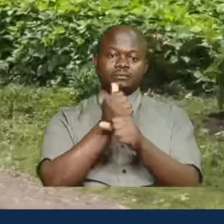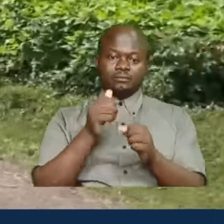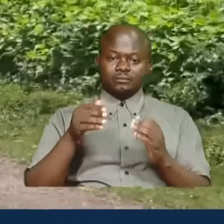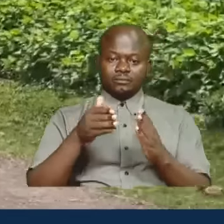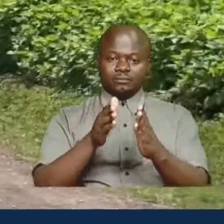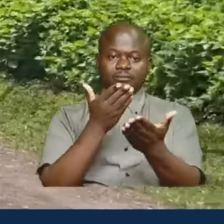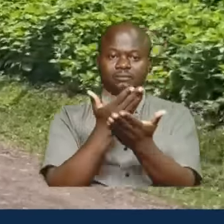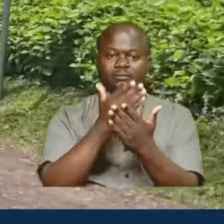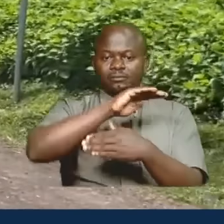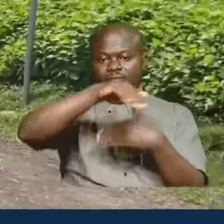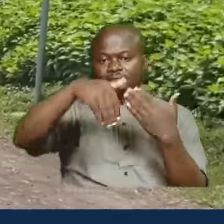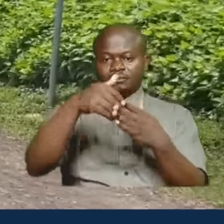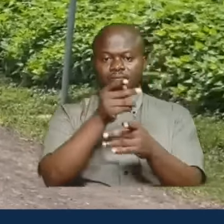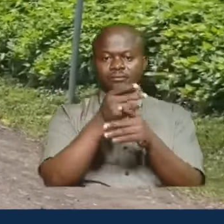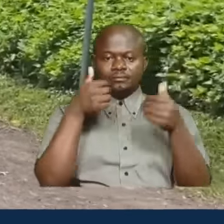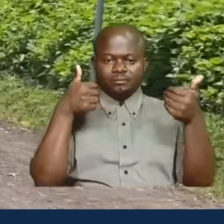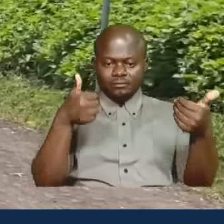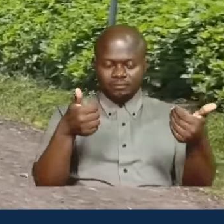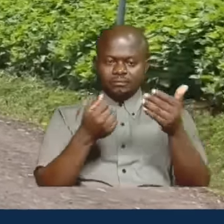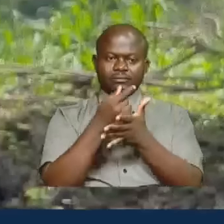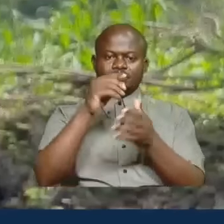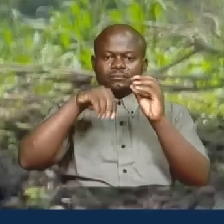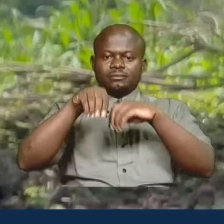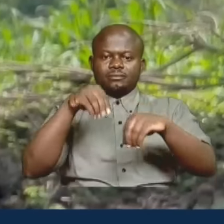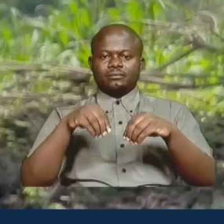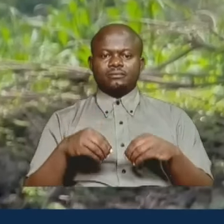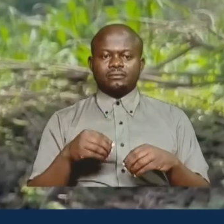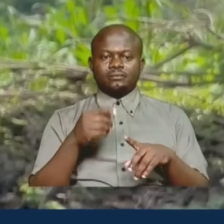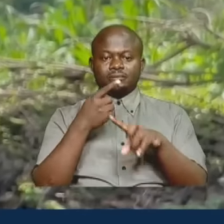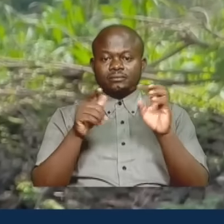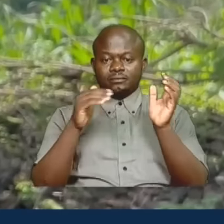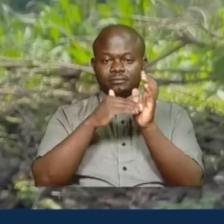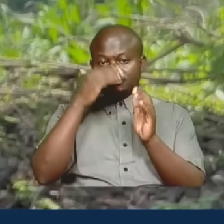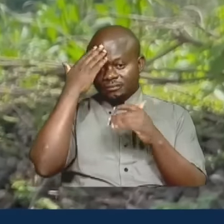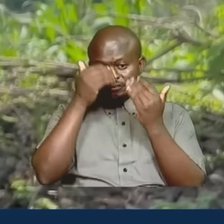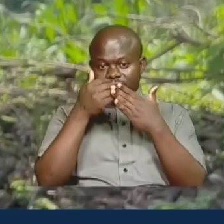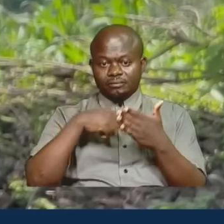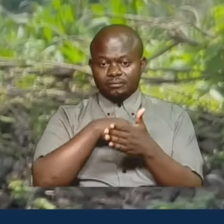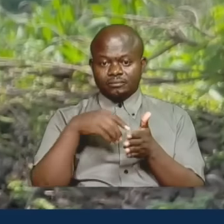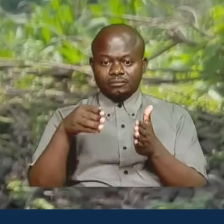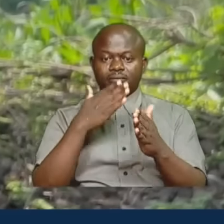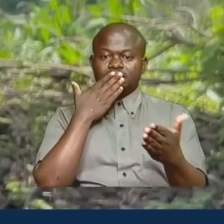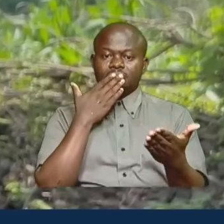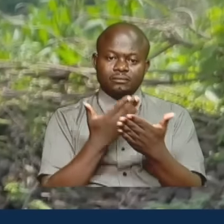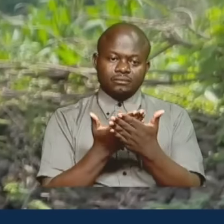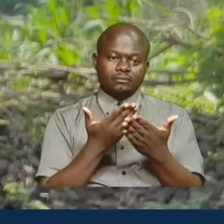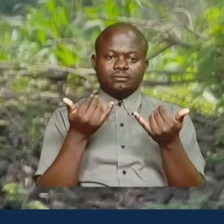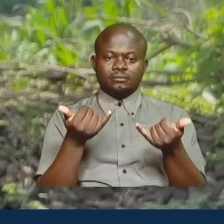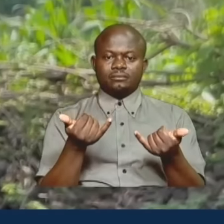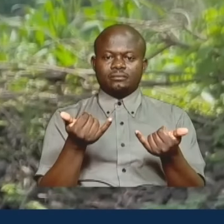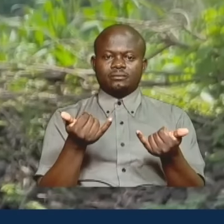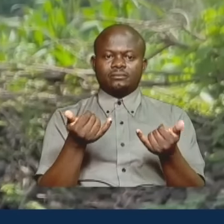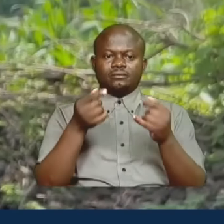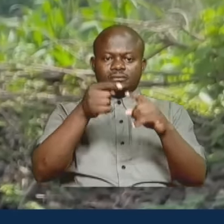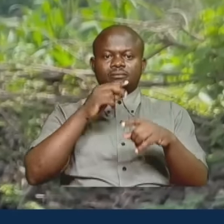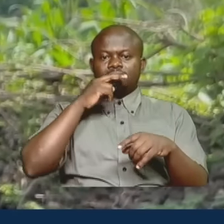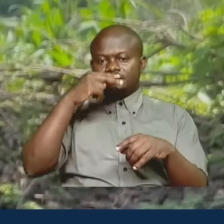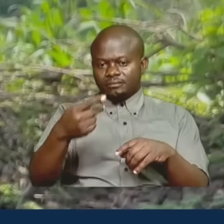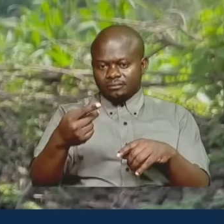agasaba abaturage kufata neza no kubyaza umusaruro. Ariko kubera ko hari umuhanda mwiza ubu rwose waje ari